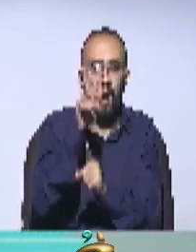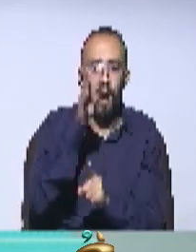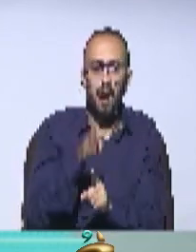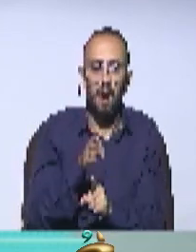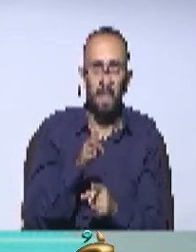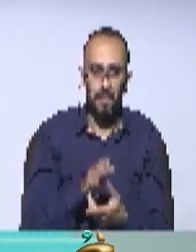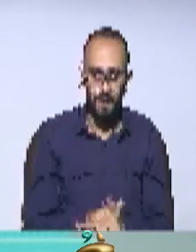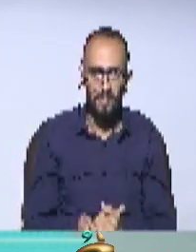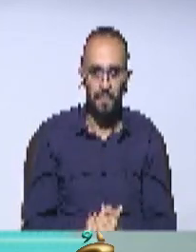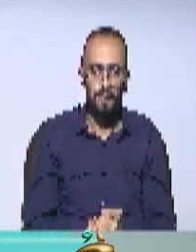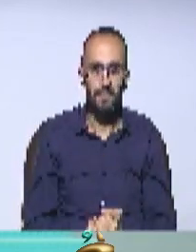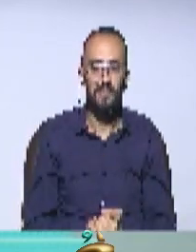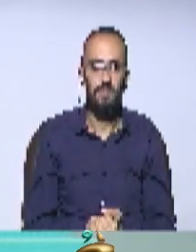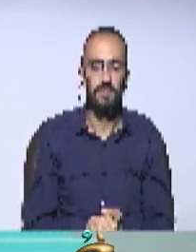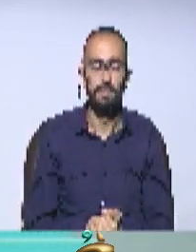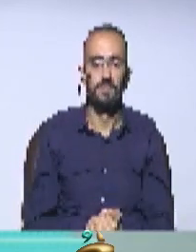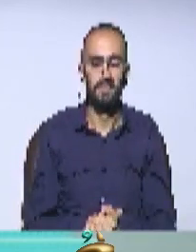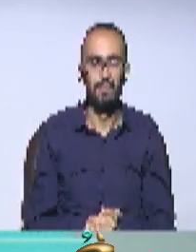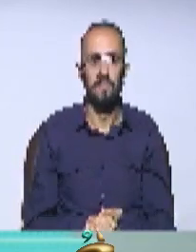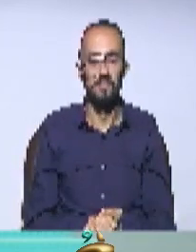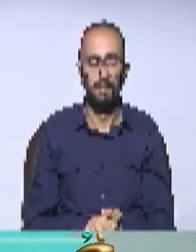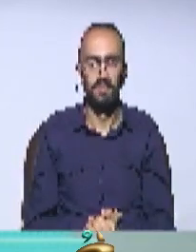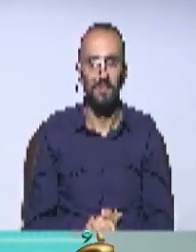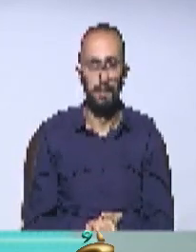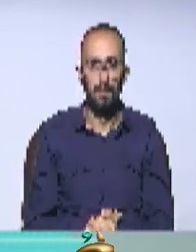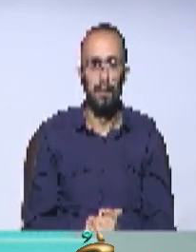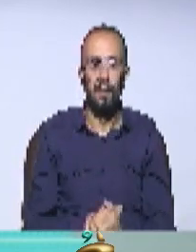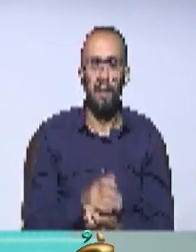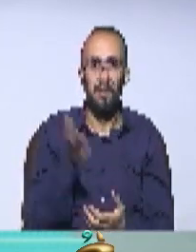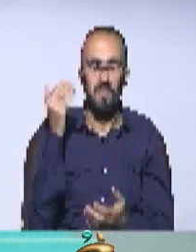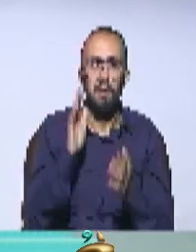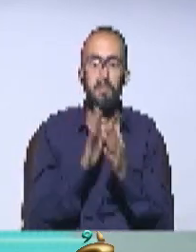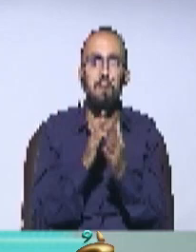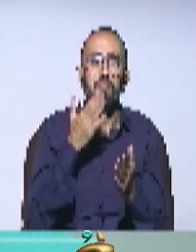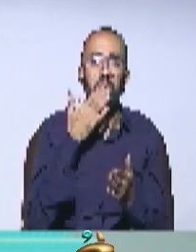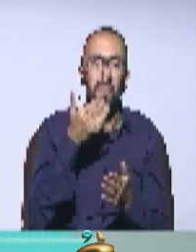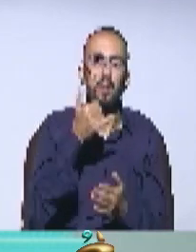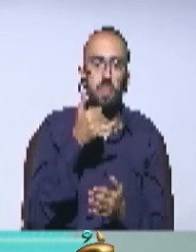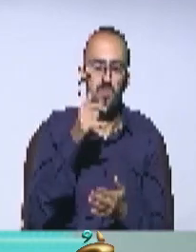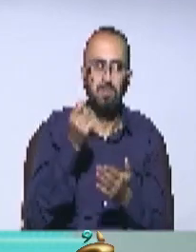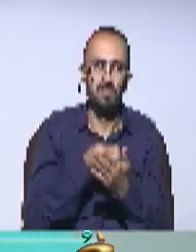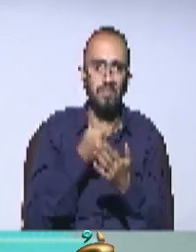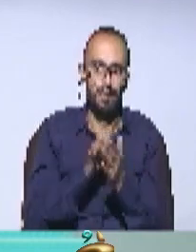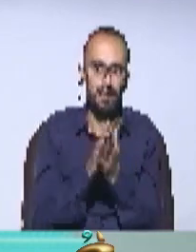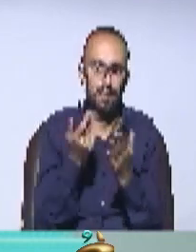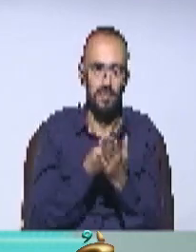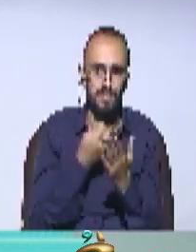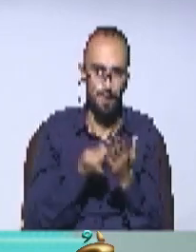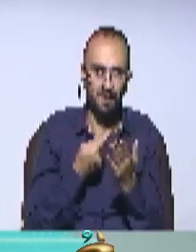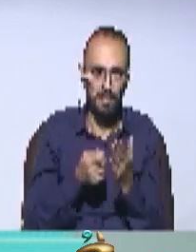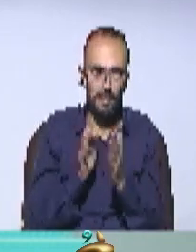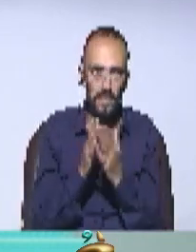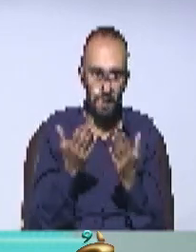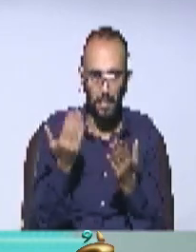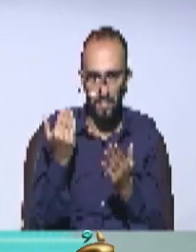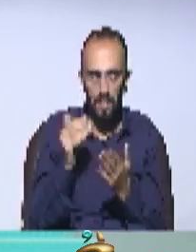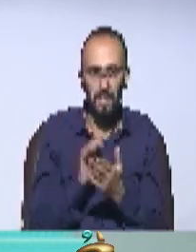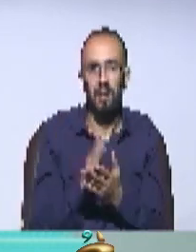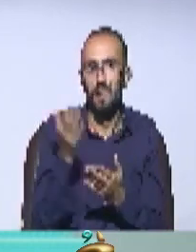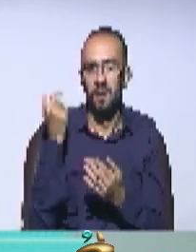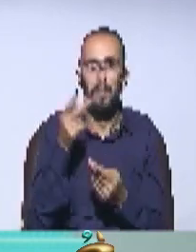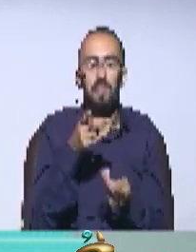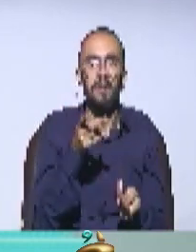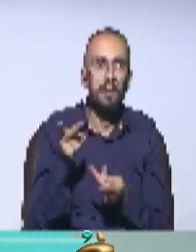البابا عن الكتاب الذي صدر له مؤخرا عن بعض هذه المواقف، وخصوصا عندما تم استدعائه